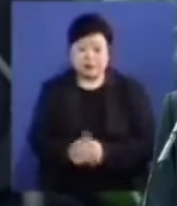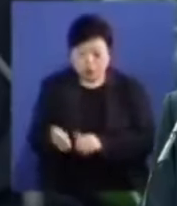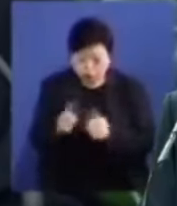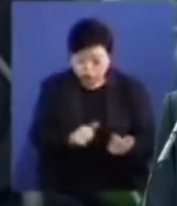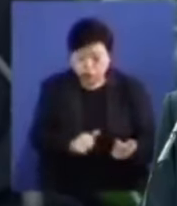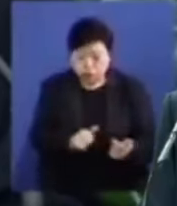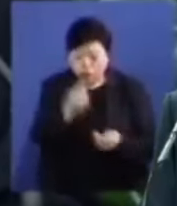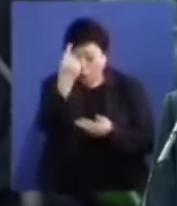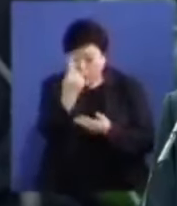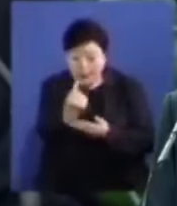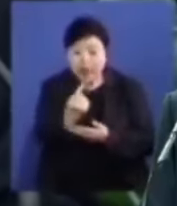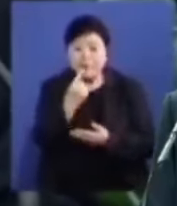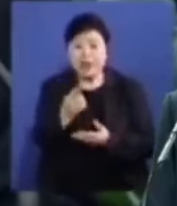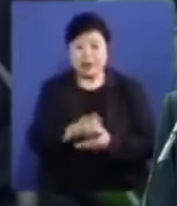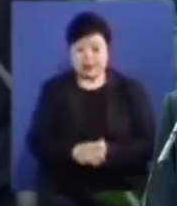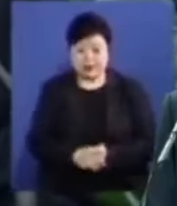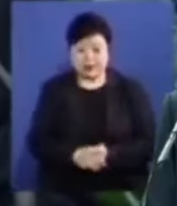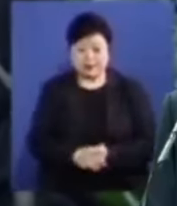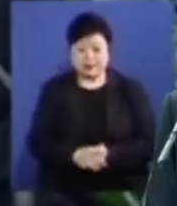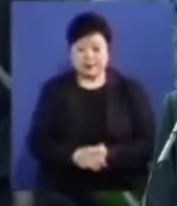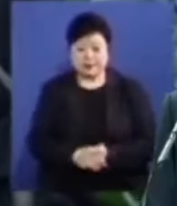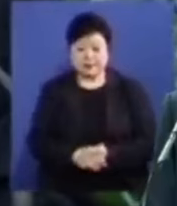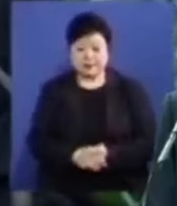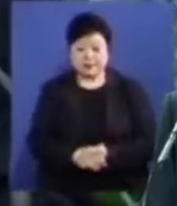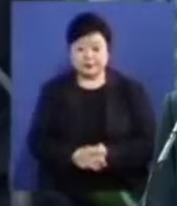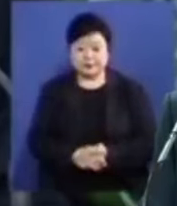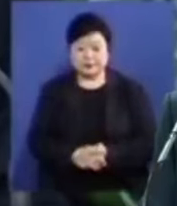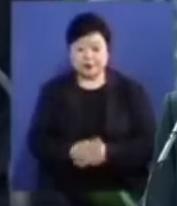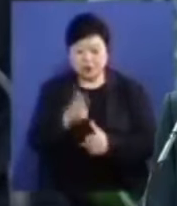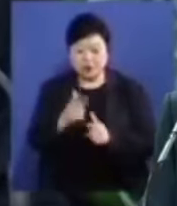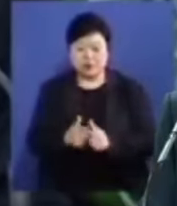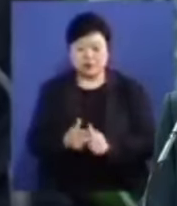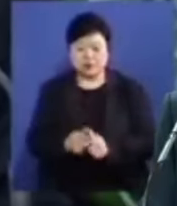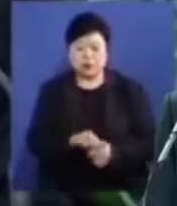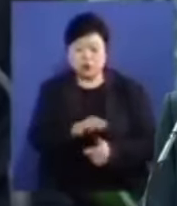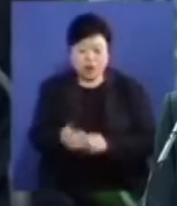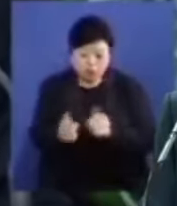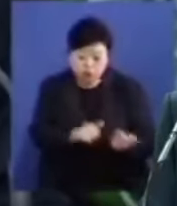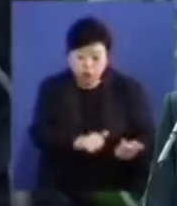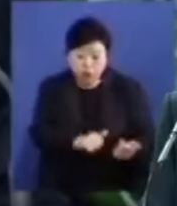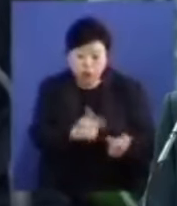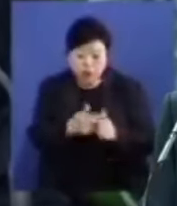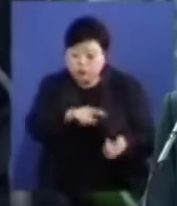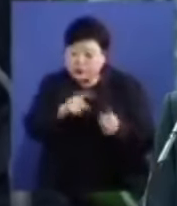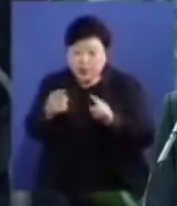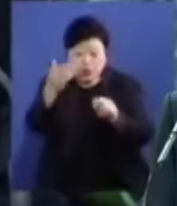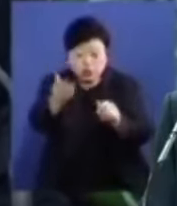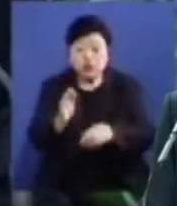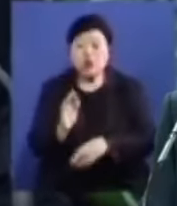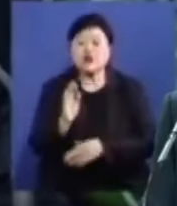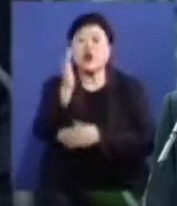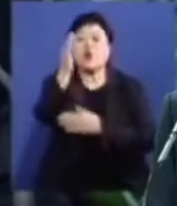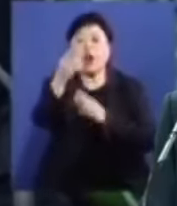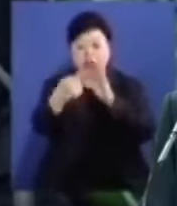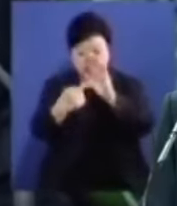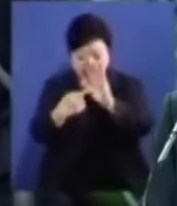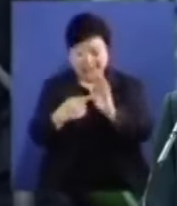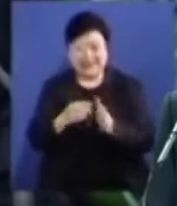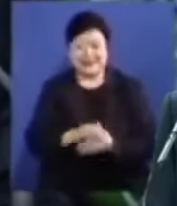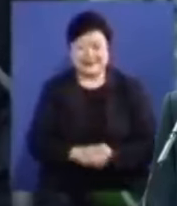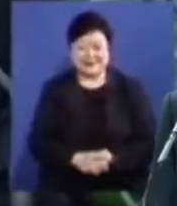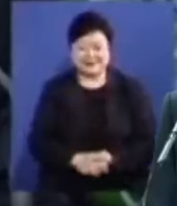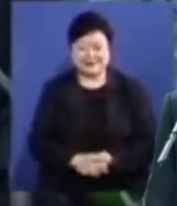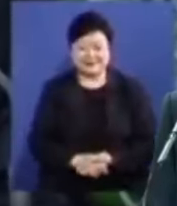죽음이 다가온다는 것입니다. 그 죽음이 다가와야 예수님이 살리는 영광이 나타날 수 있다는